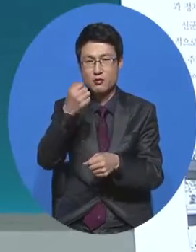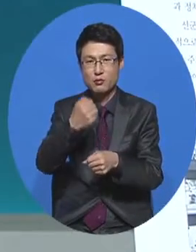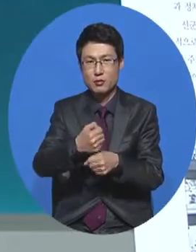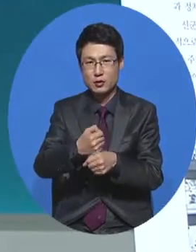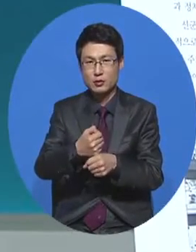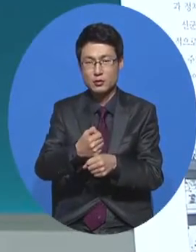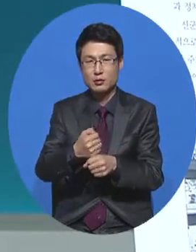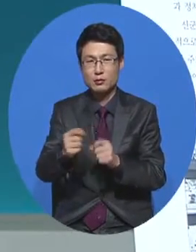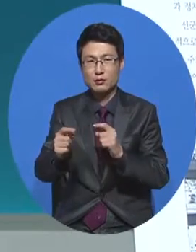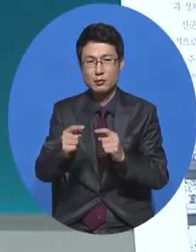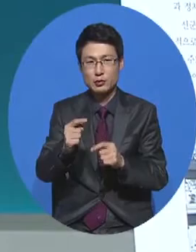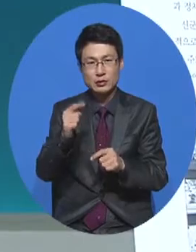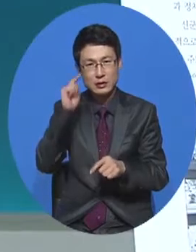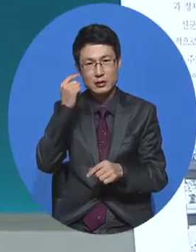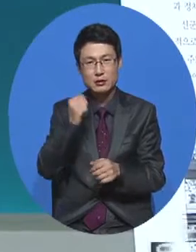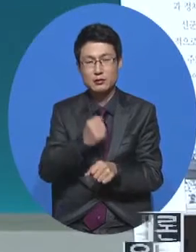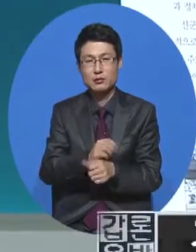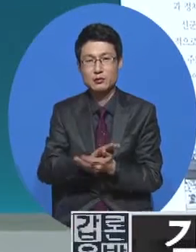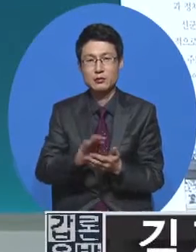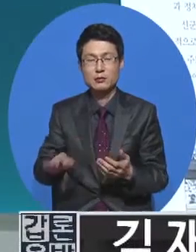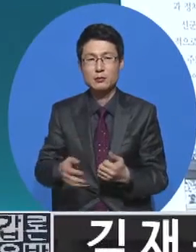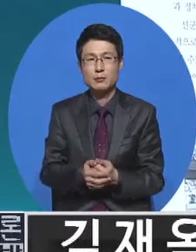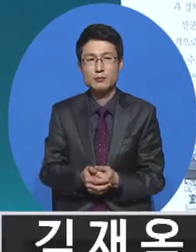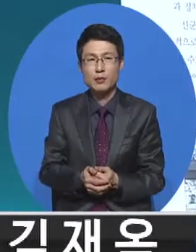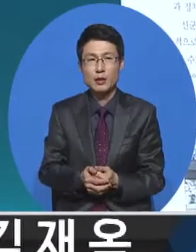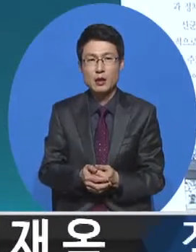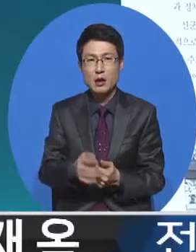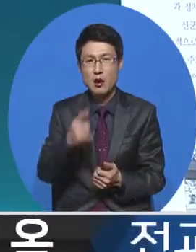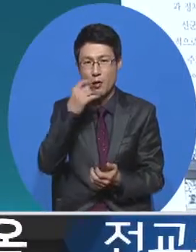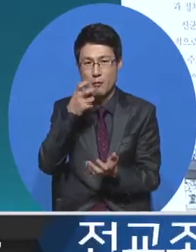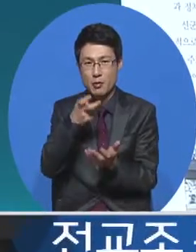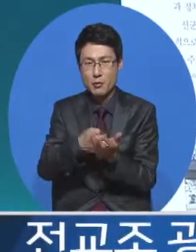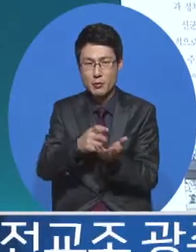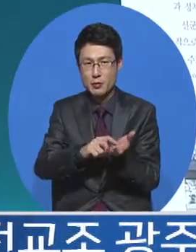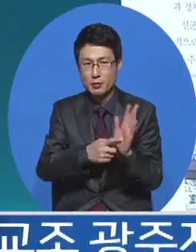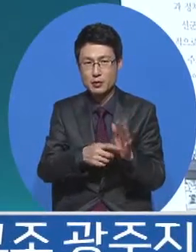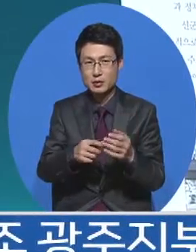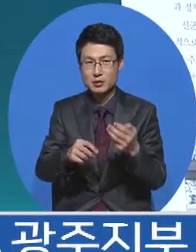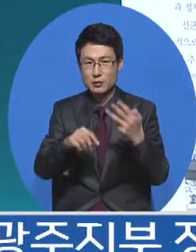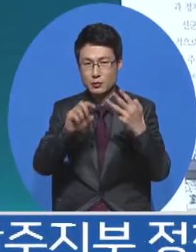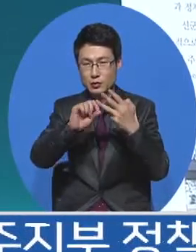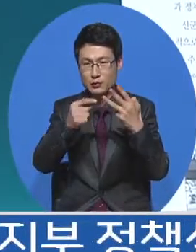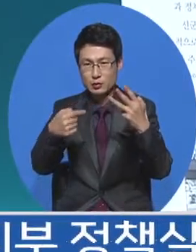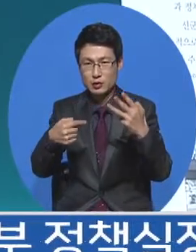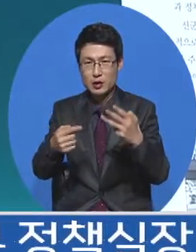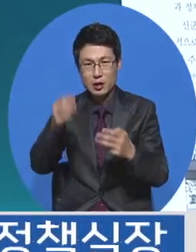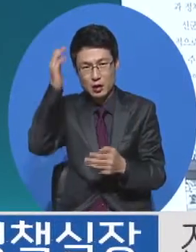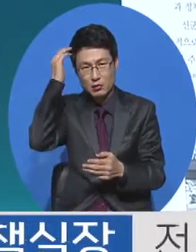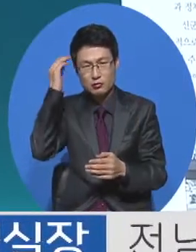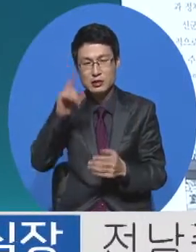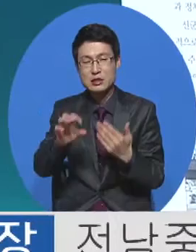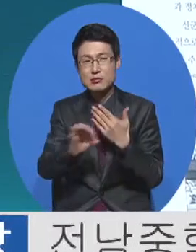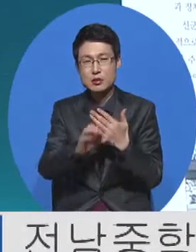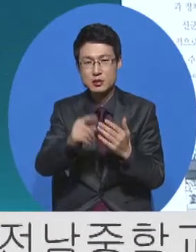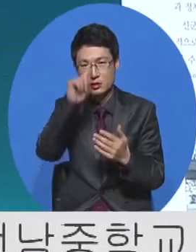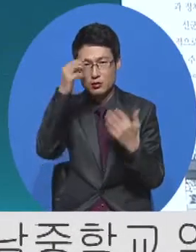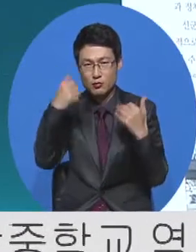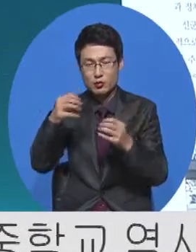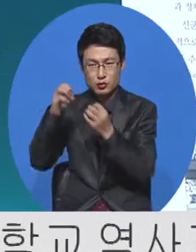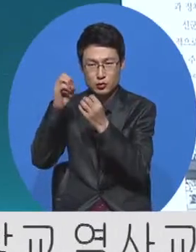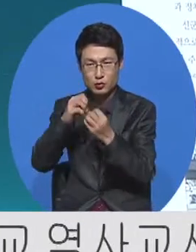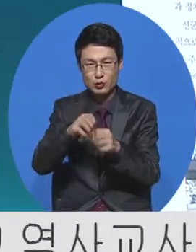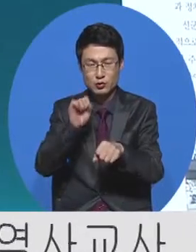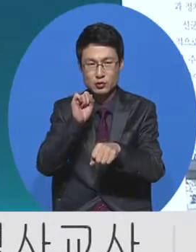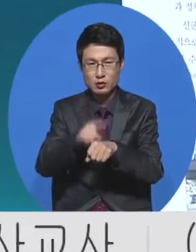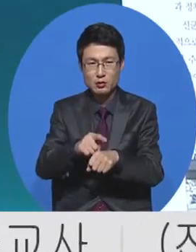졌다고 판단합니다 헌법에도 명시하고 있는 삼일운동 과 대한민국 임시정부의 정통성을 정면으로